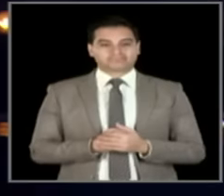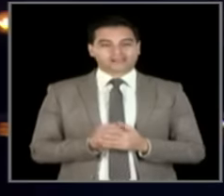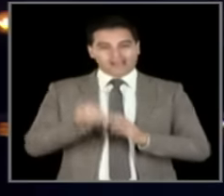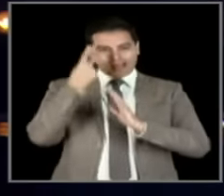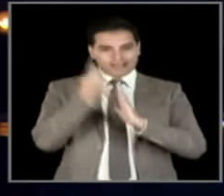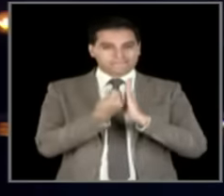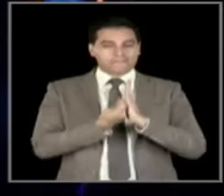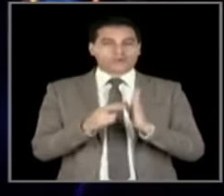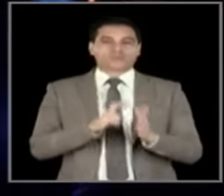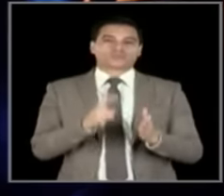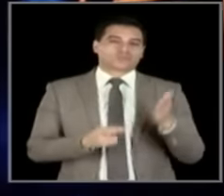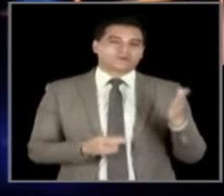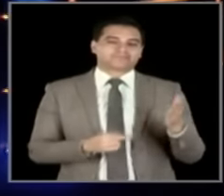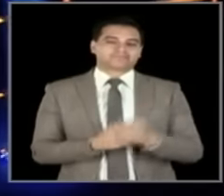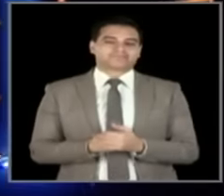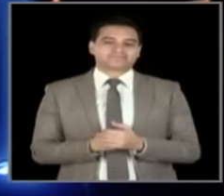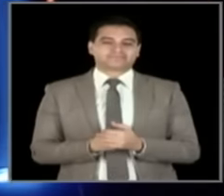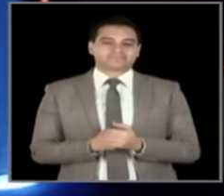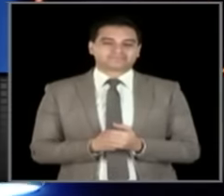أدب، والسؤال هو: